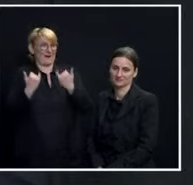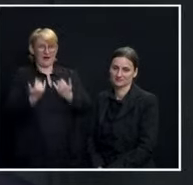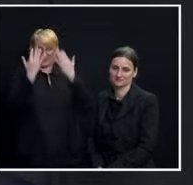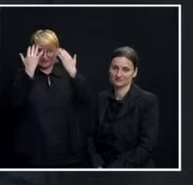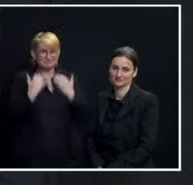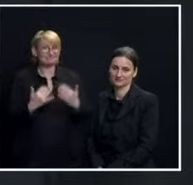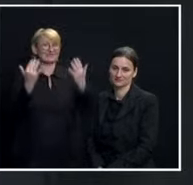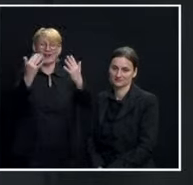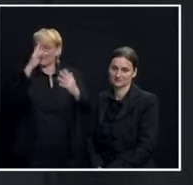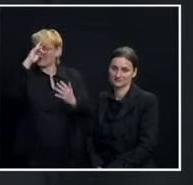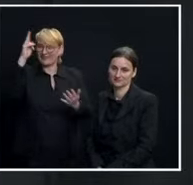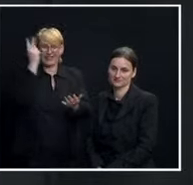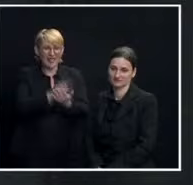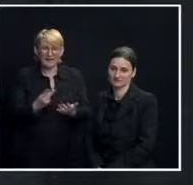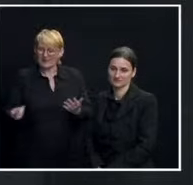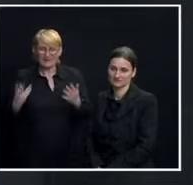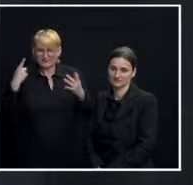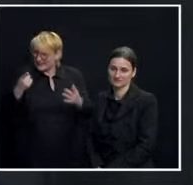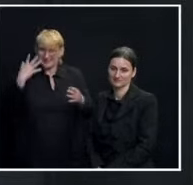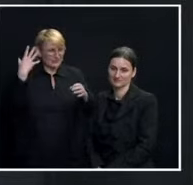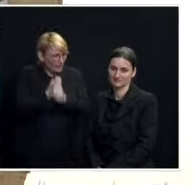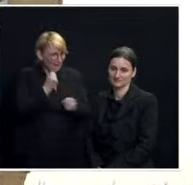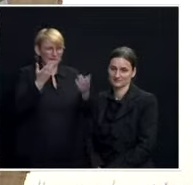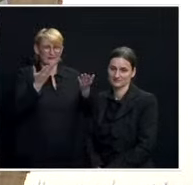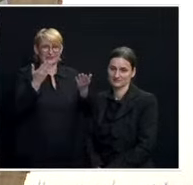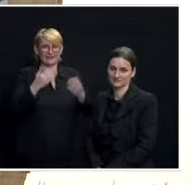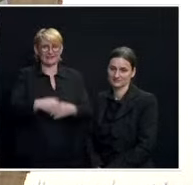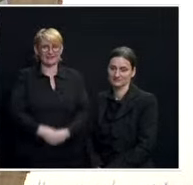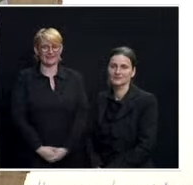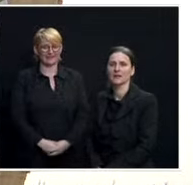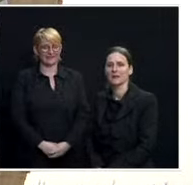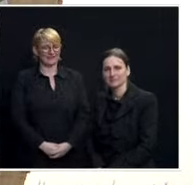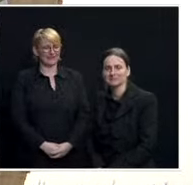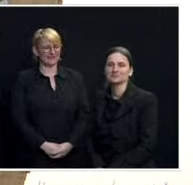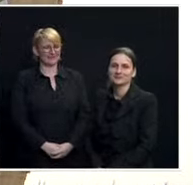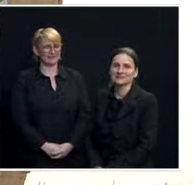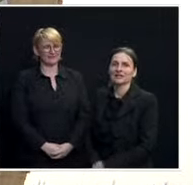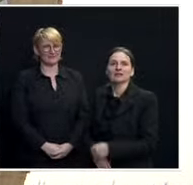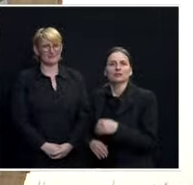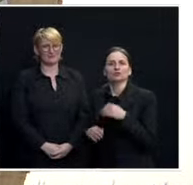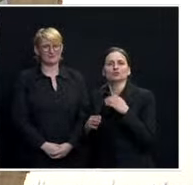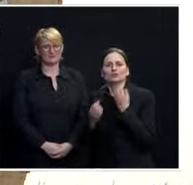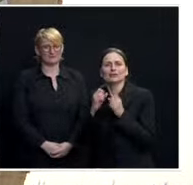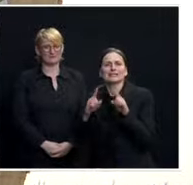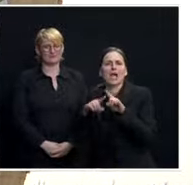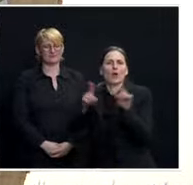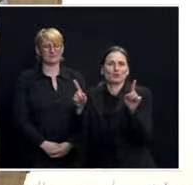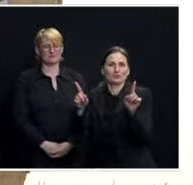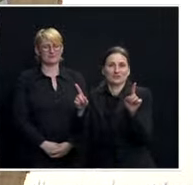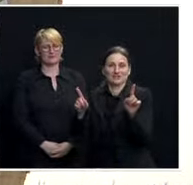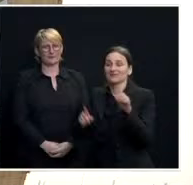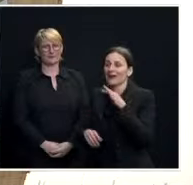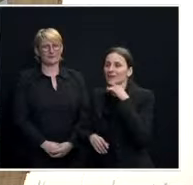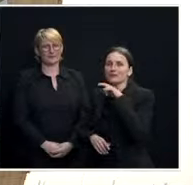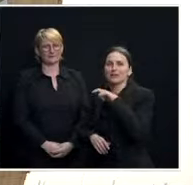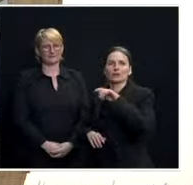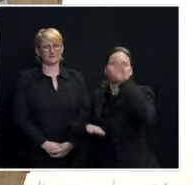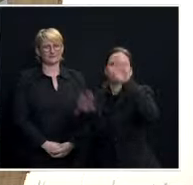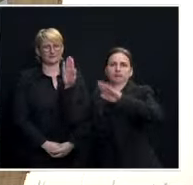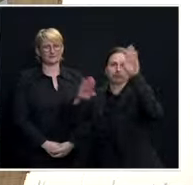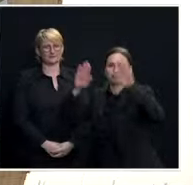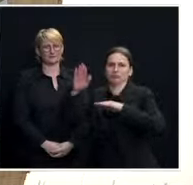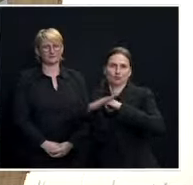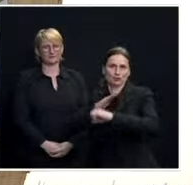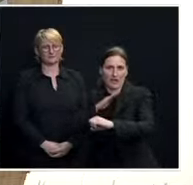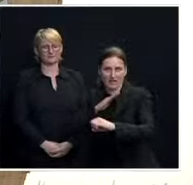sind. Unglaublich. Wie haben Sie das geschafft? Also ich glaube, man muss sagen, es war gar nicht so schwer, weil sich die meisten sofort gemeldet haben. Wir arbeiten ja auch